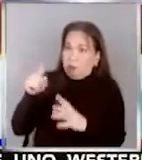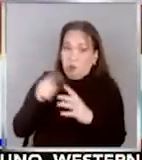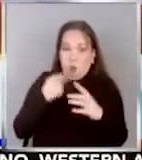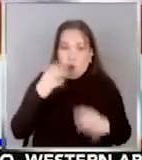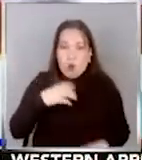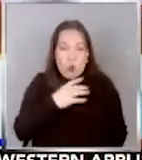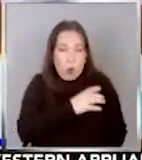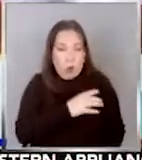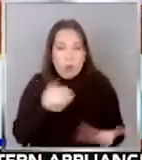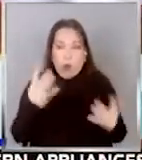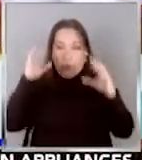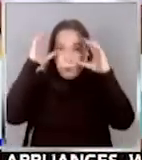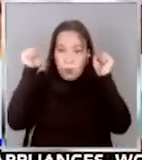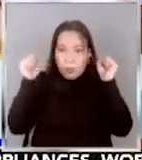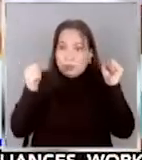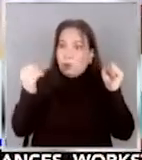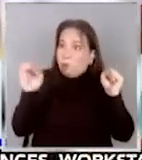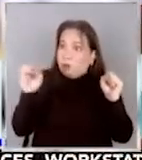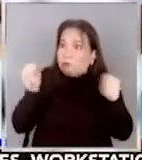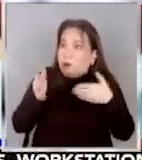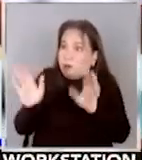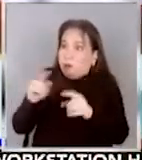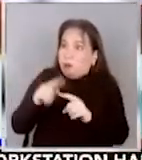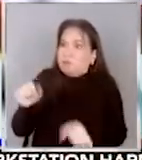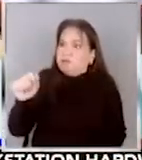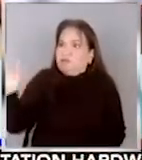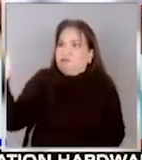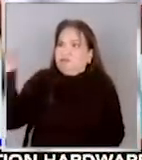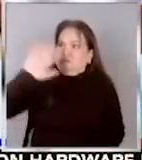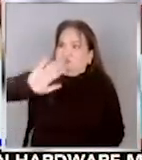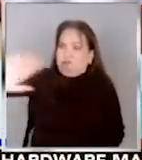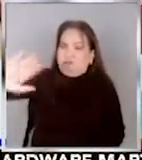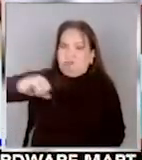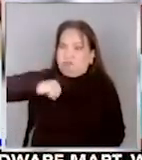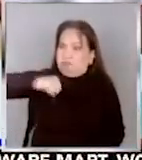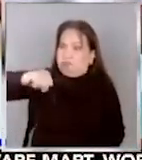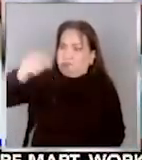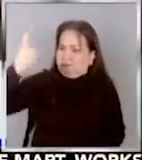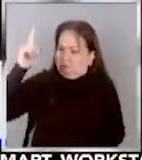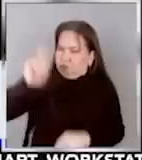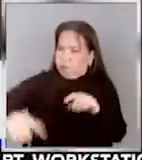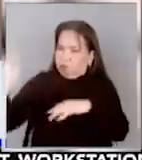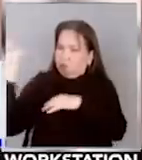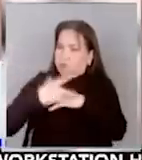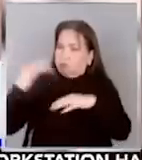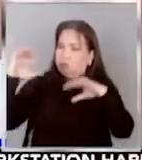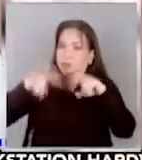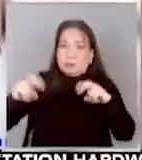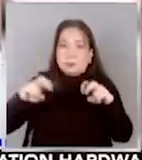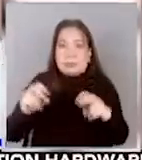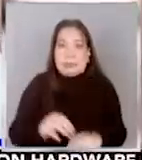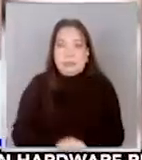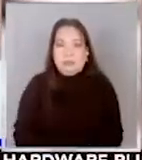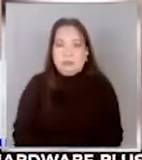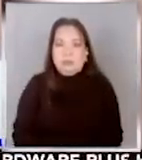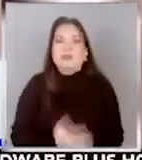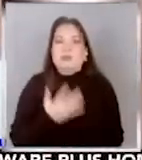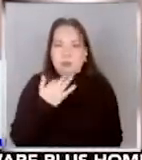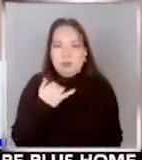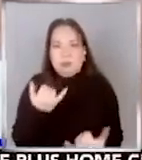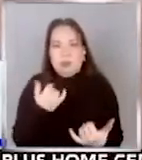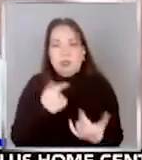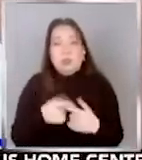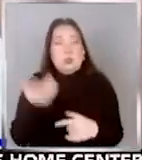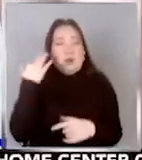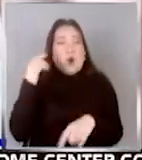the president, you have no business conducting an investigation. Ang isyung ito ang dahilan kung bakit sa panahon ng